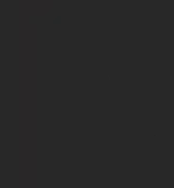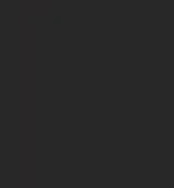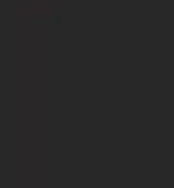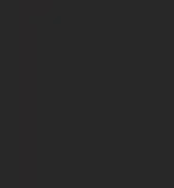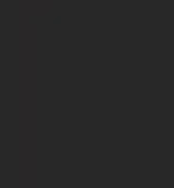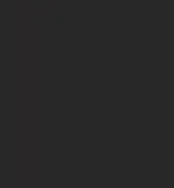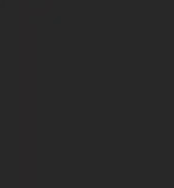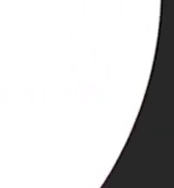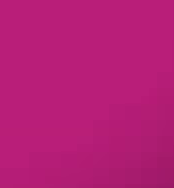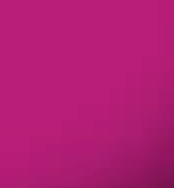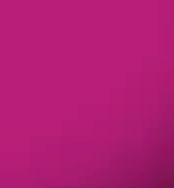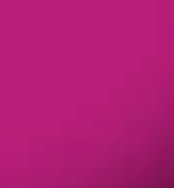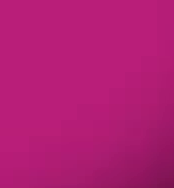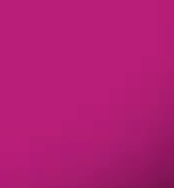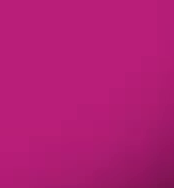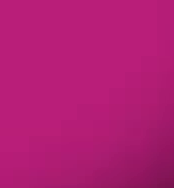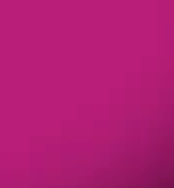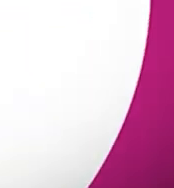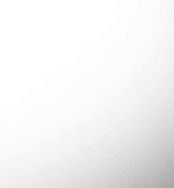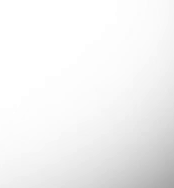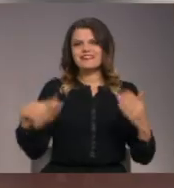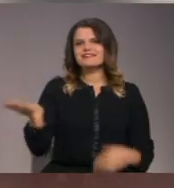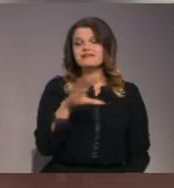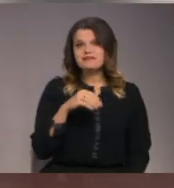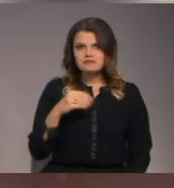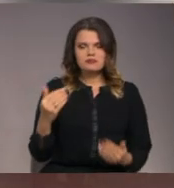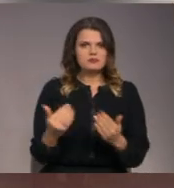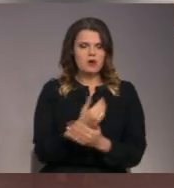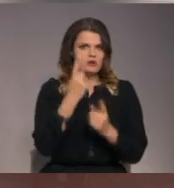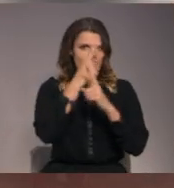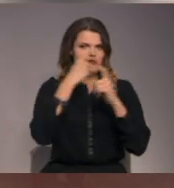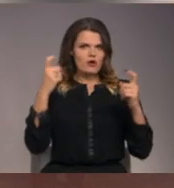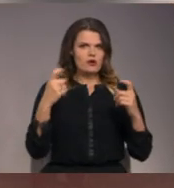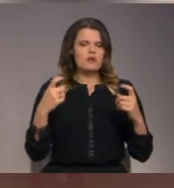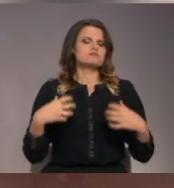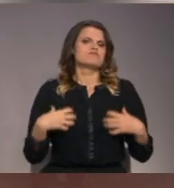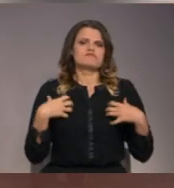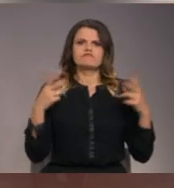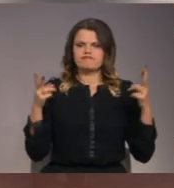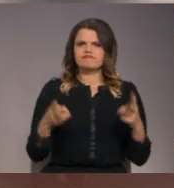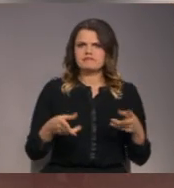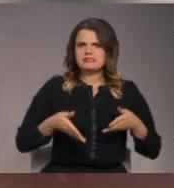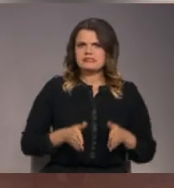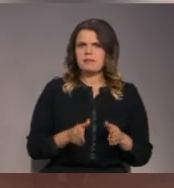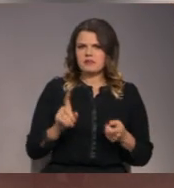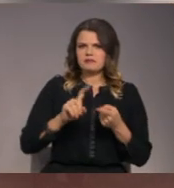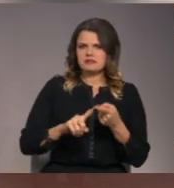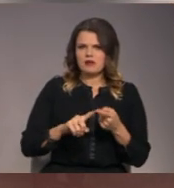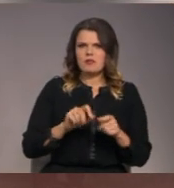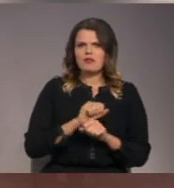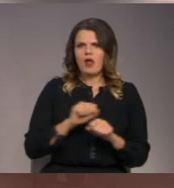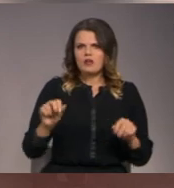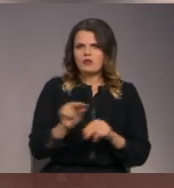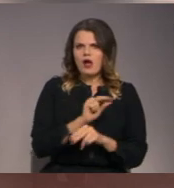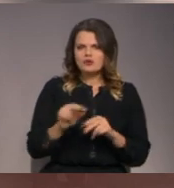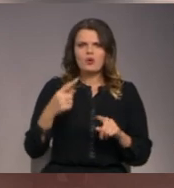Re, viss ēters ir te! Jauns pavērsiens traģisko dzemdību lietā, kur par neatļautu